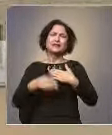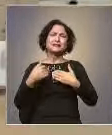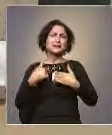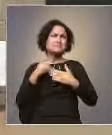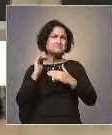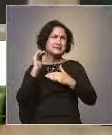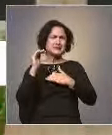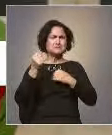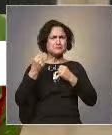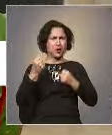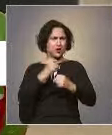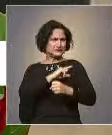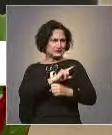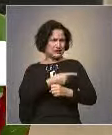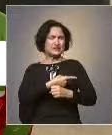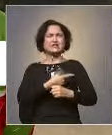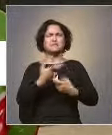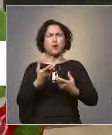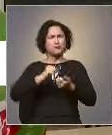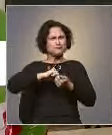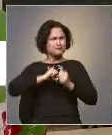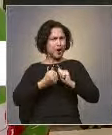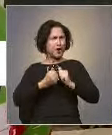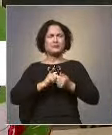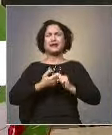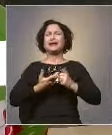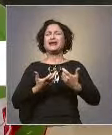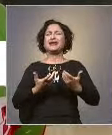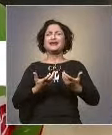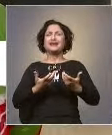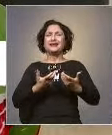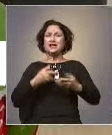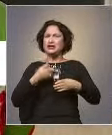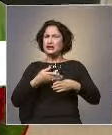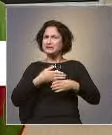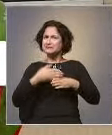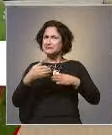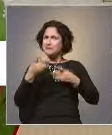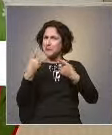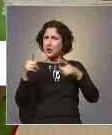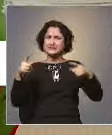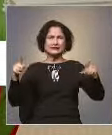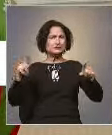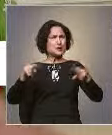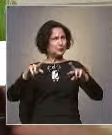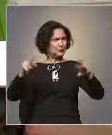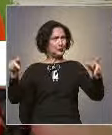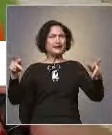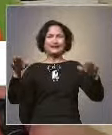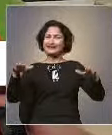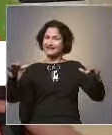по-силни, по-борбени и сме много по-различни от останалите деца.